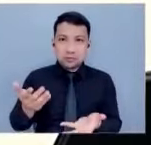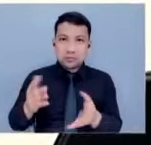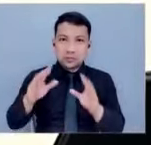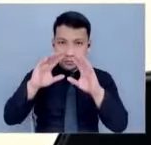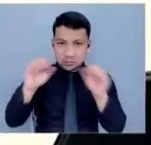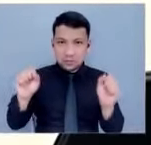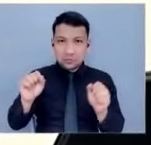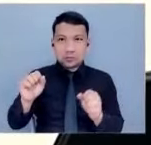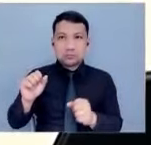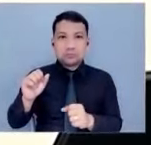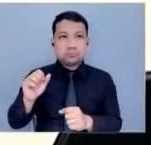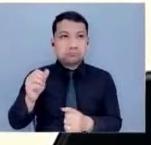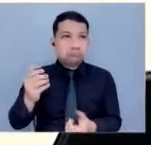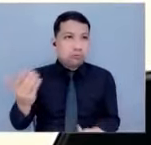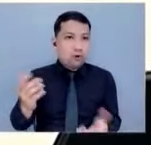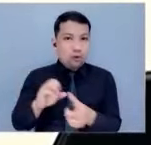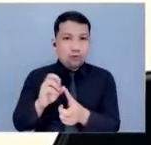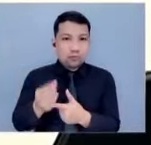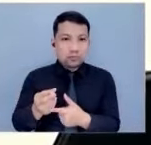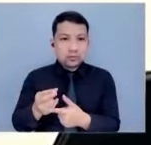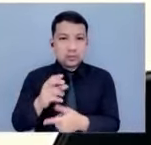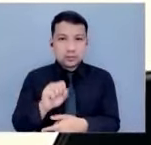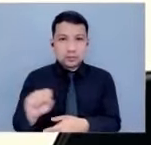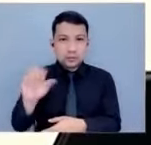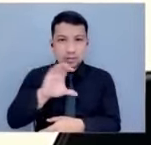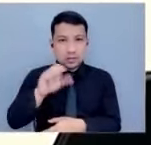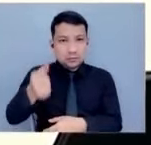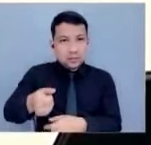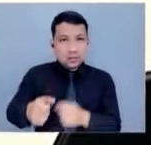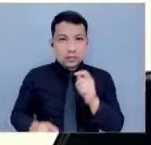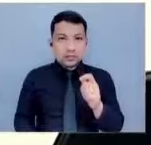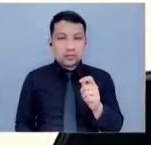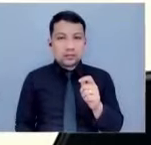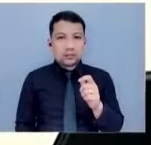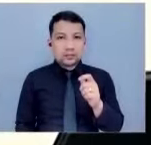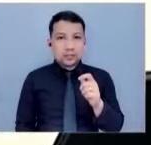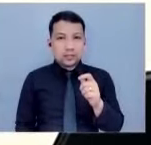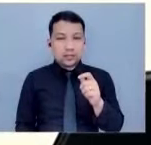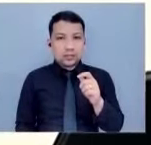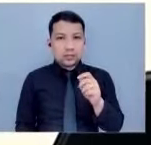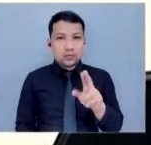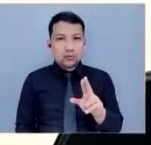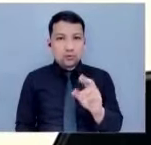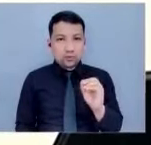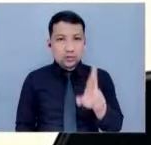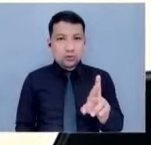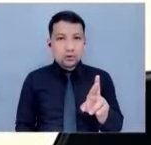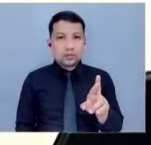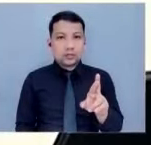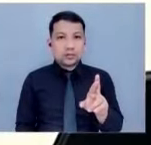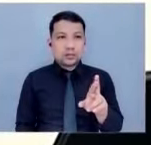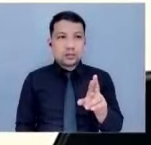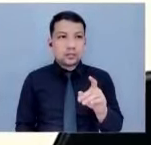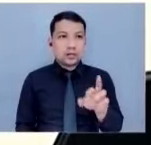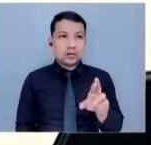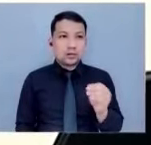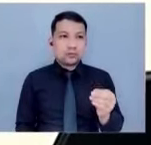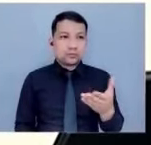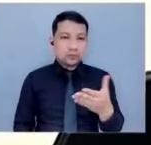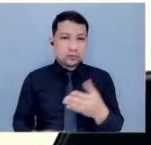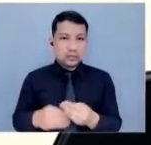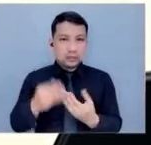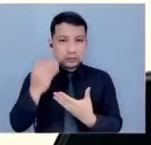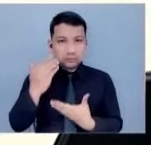pwedeng mag-issue ang Supreme Court ng temporary restraining order. As of this time, wala hong binabanggit ang